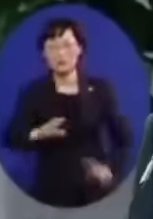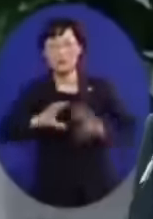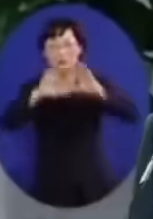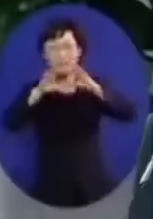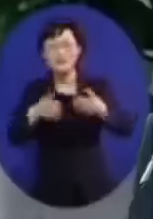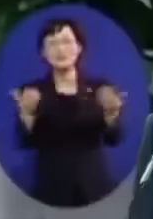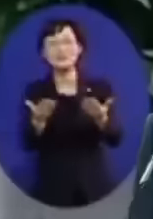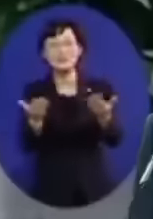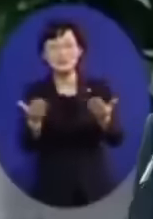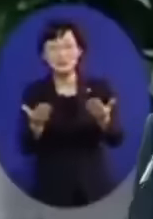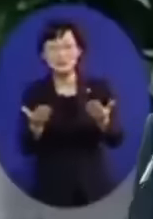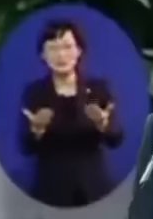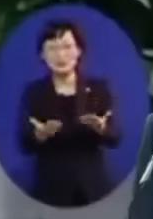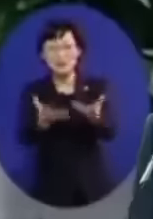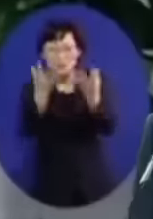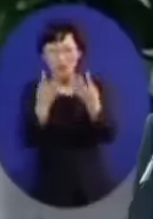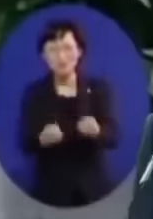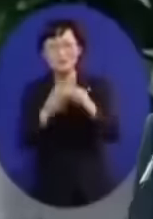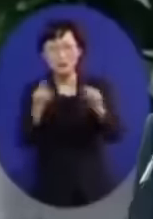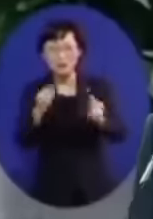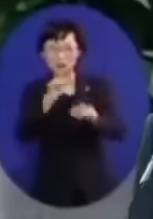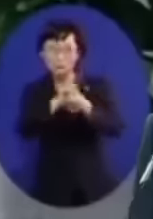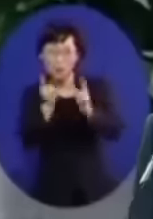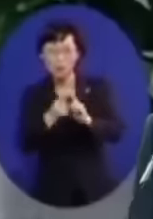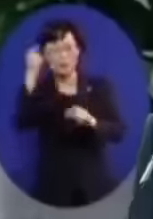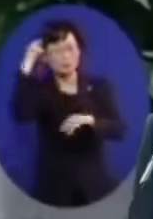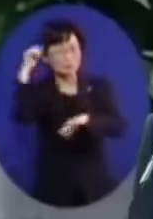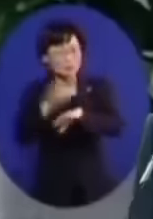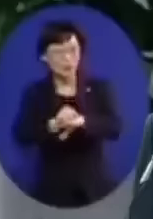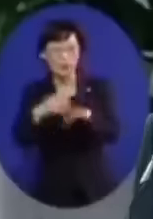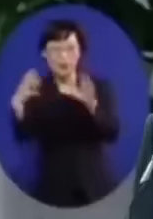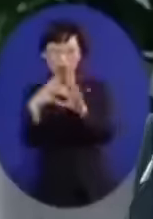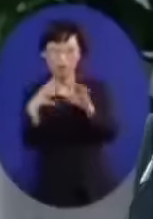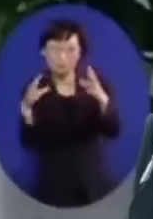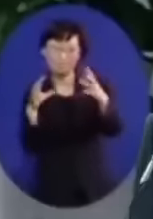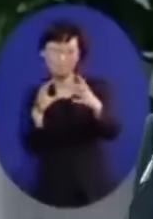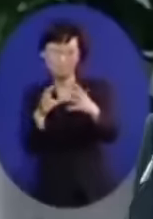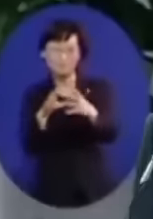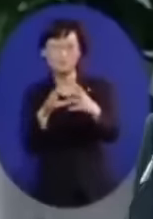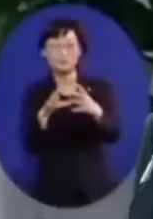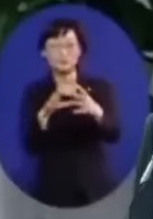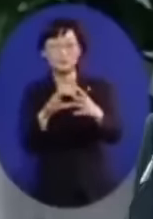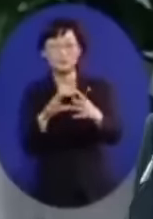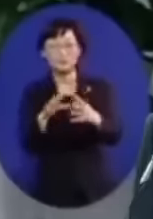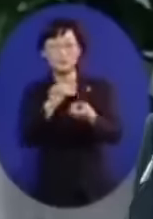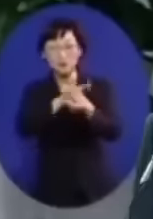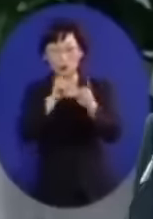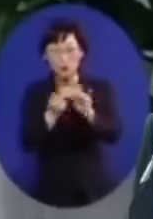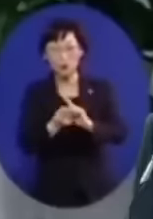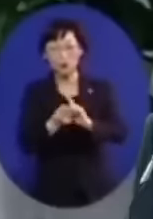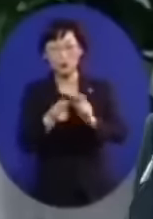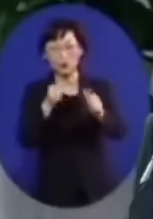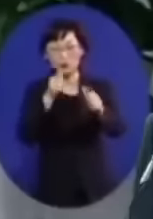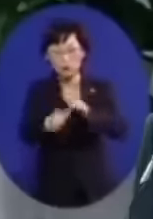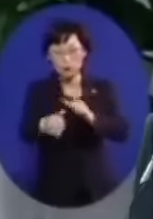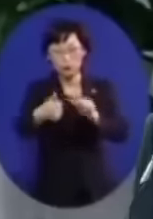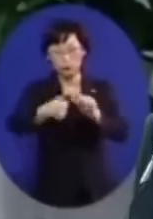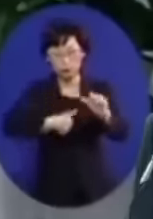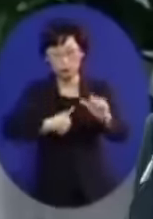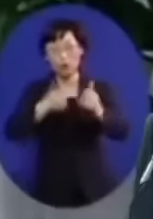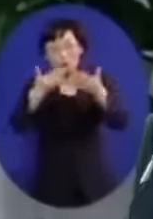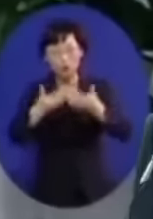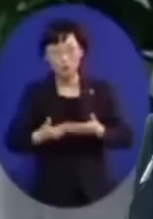일이라는 것이 많은 사람이 서로 지혜를 합쳐서 서로 충고하고 충고를 받고